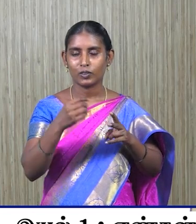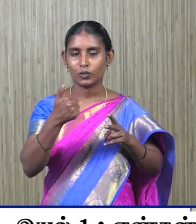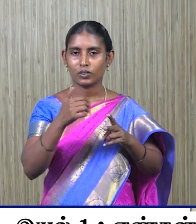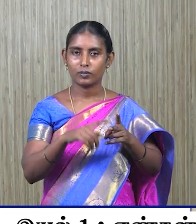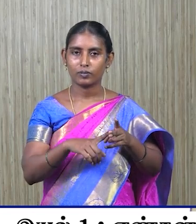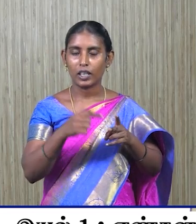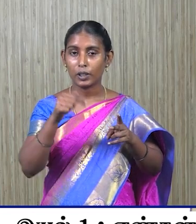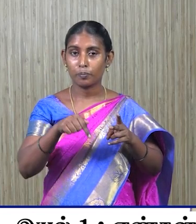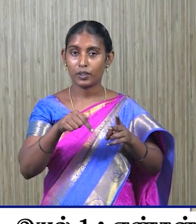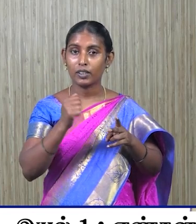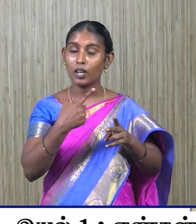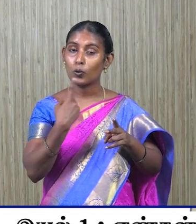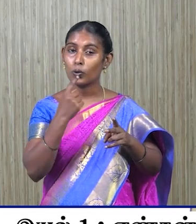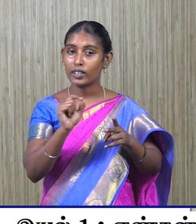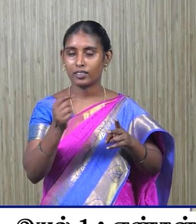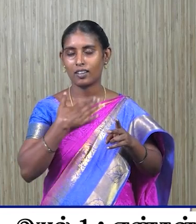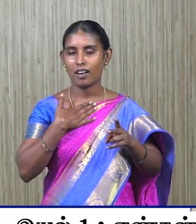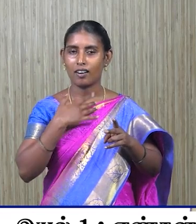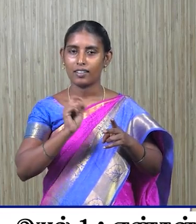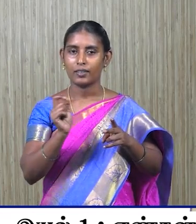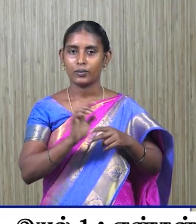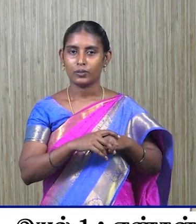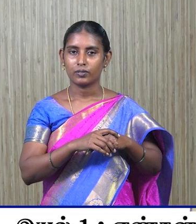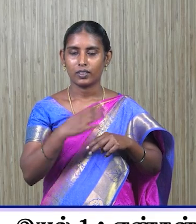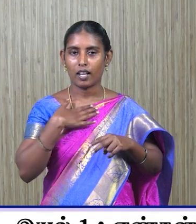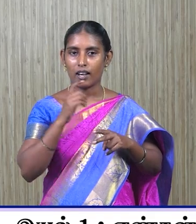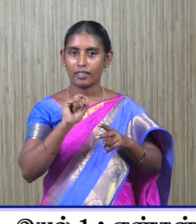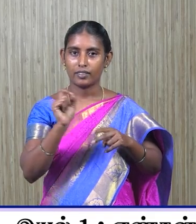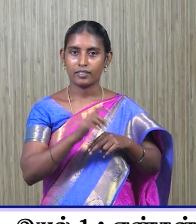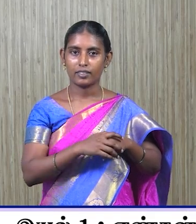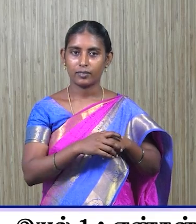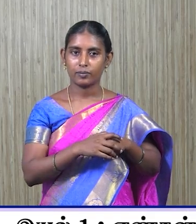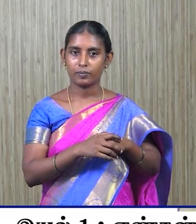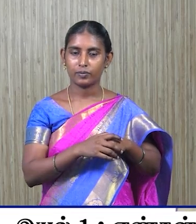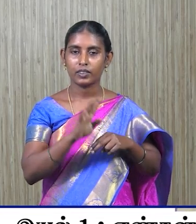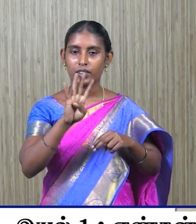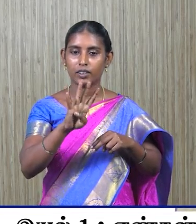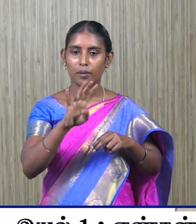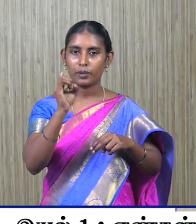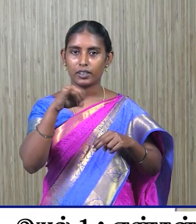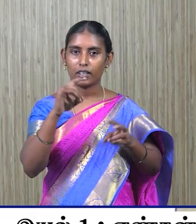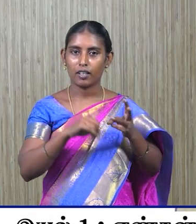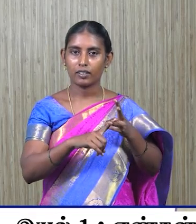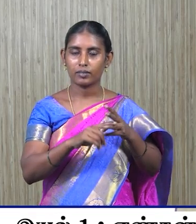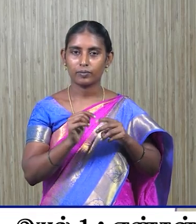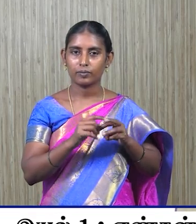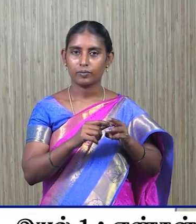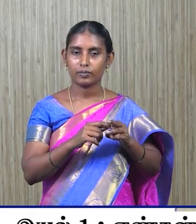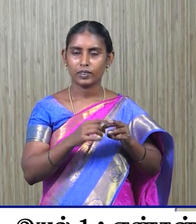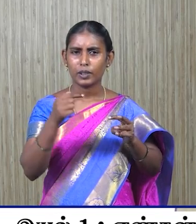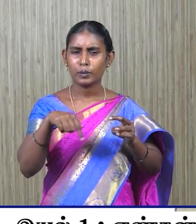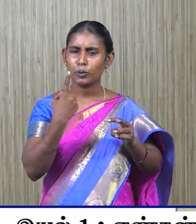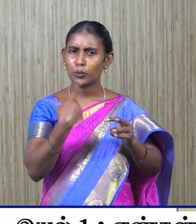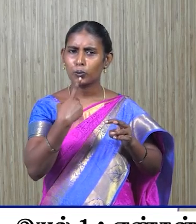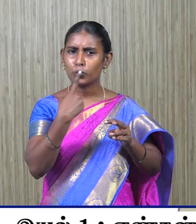வாழ்த்துக்கள். இப்பொழுது யார் எழுத வேண்டும் என்னை? நான் எழுத வேண்டும். இப்பொழுது நான் எழுதுகின்றேன், 46. மாணவர்கள்,